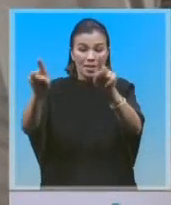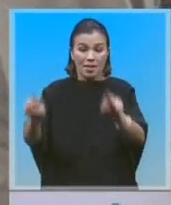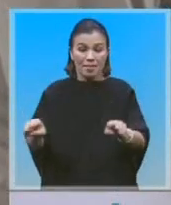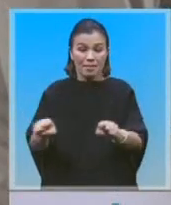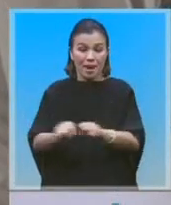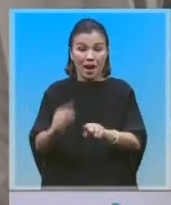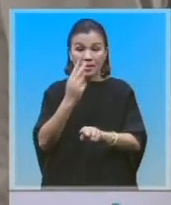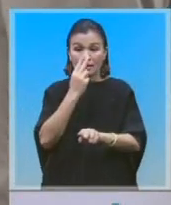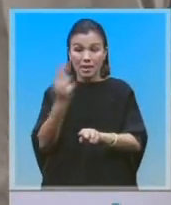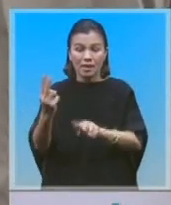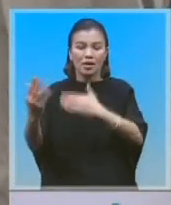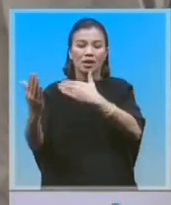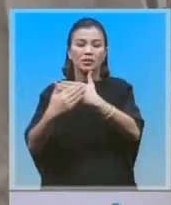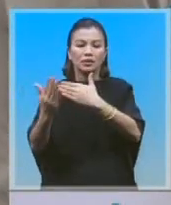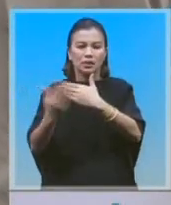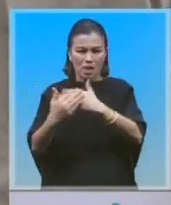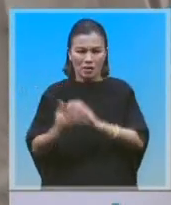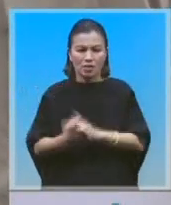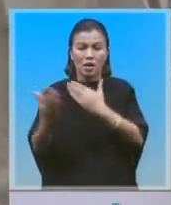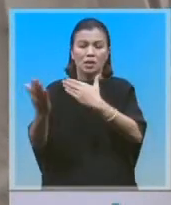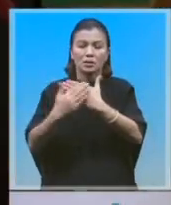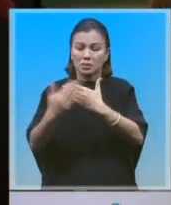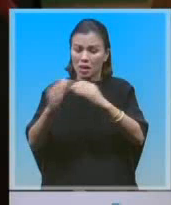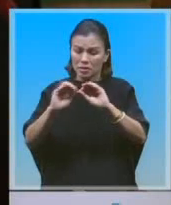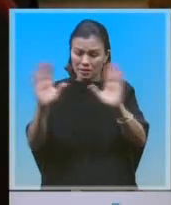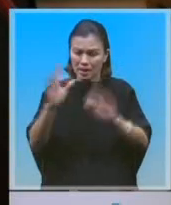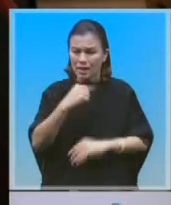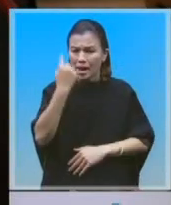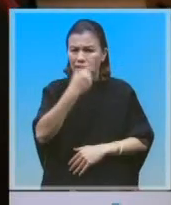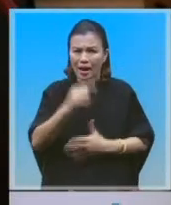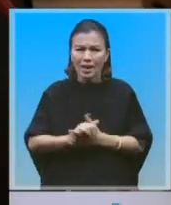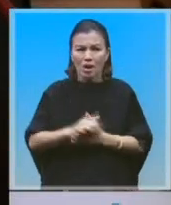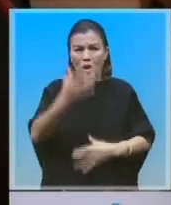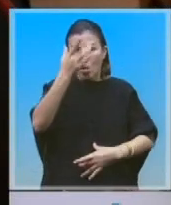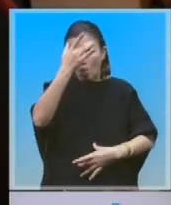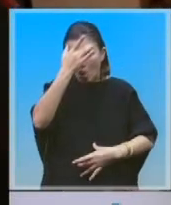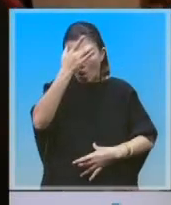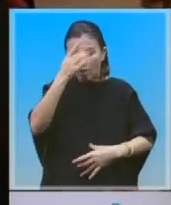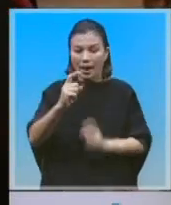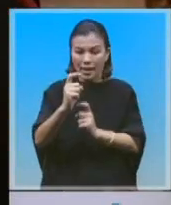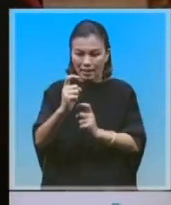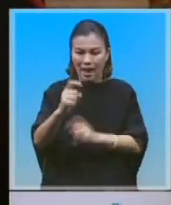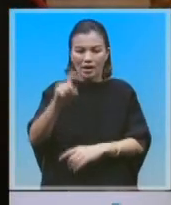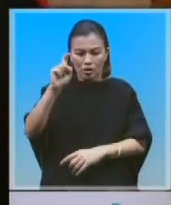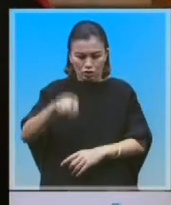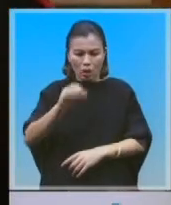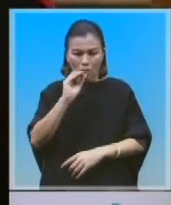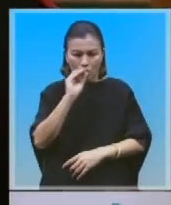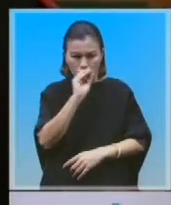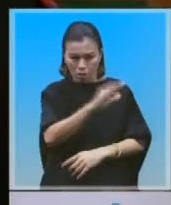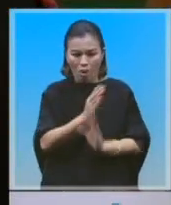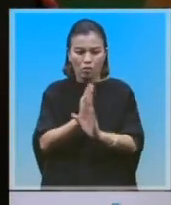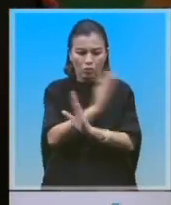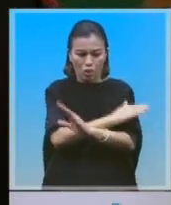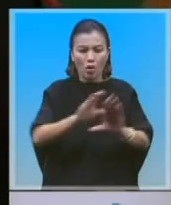เมื่อกี้แจ้งเตือนผู้มาใช้บริการนวดชัดเจนเลยนะครับบอกว่าหากคุณเป็นโรคที่มีความเสี่ยงก็ต้องแจ้งปัญหาสุขภาพก่อนเข้ารับบริ